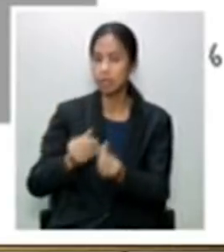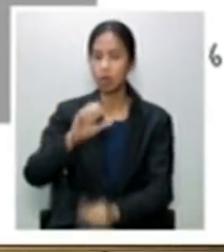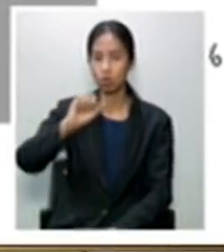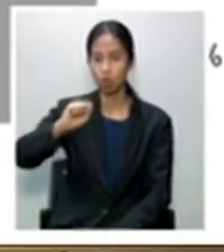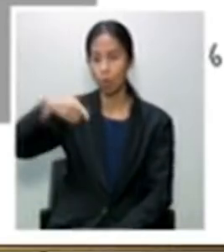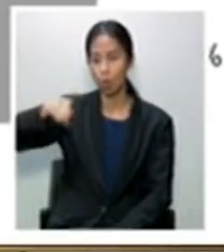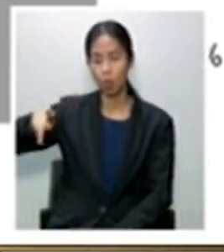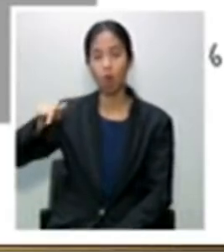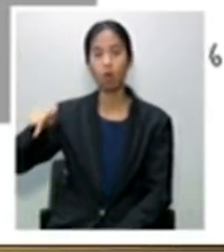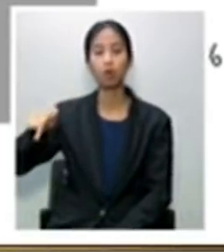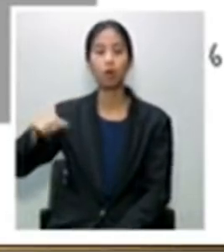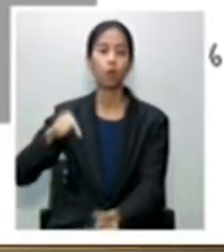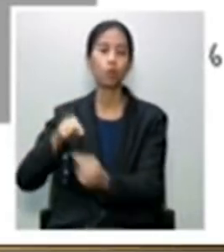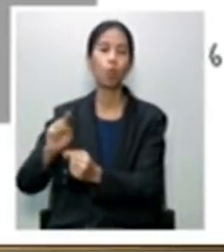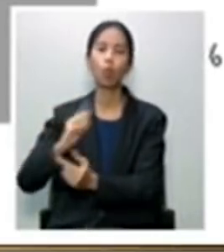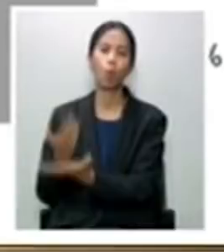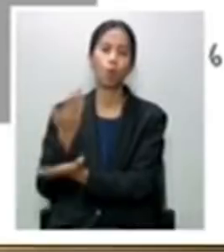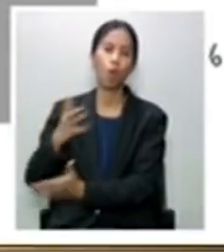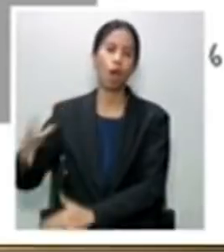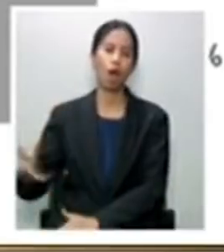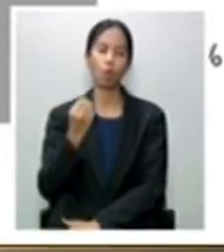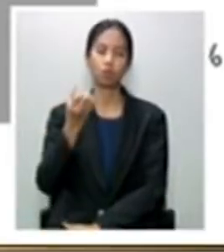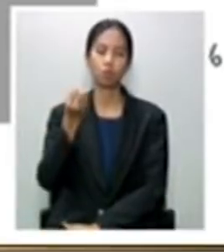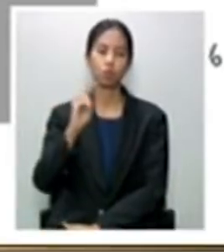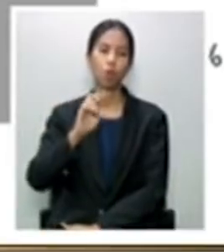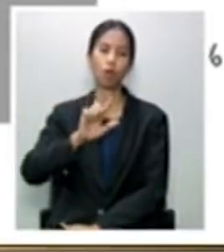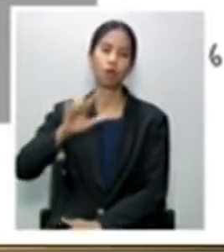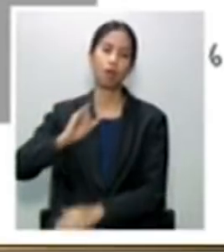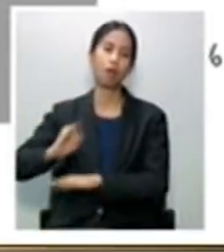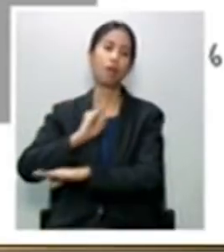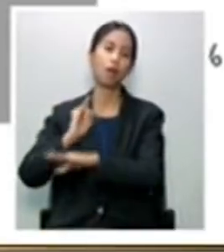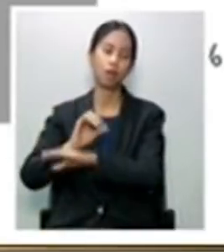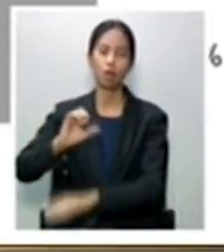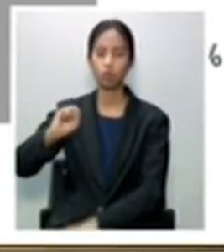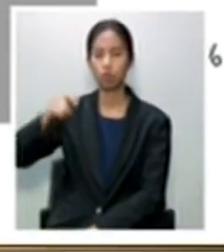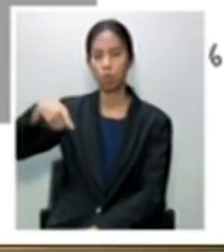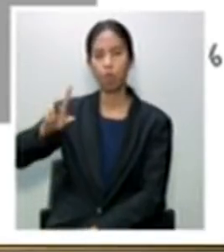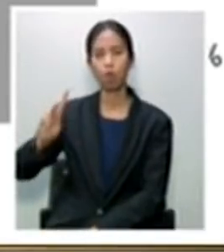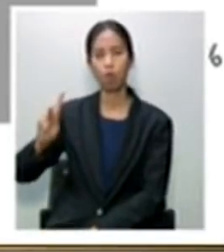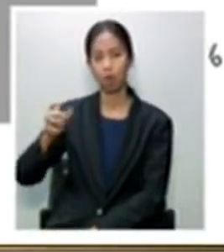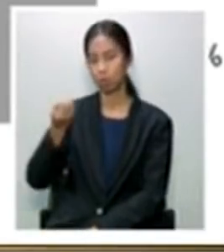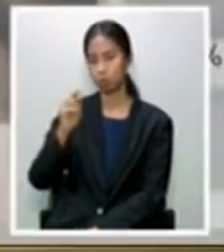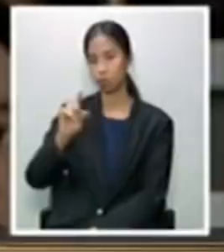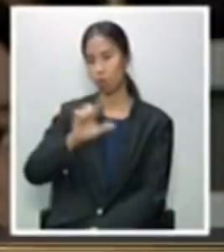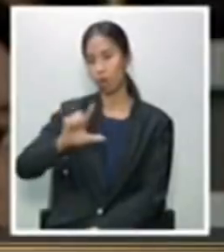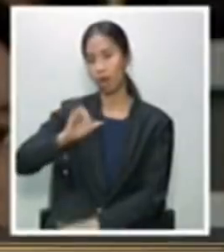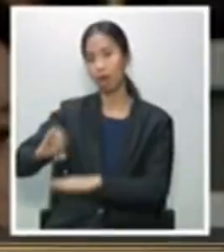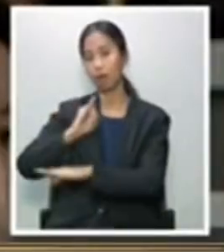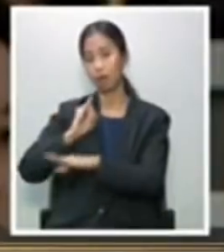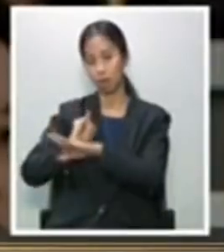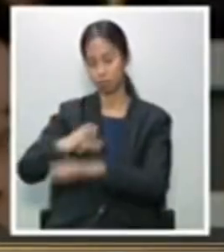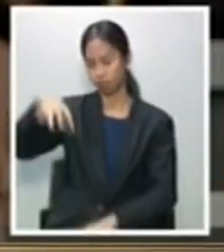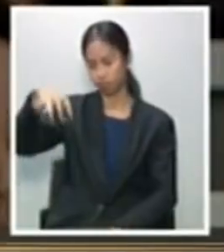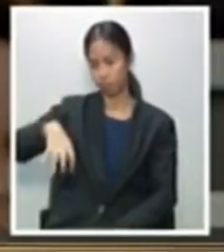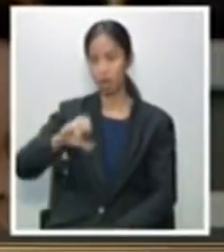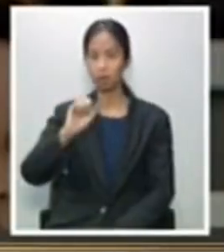ายทุนเอาไป12ล้านไร่อันนี้รองเลขาสปก.บอกกับผมเองว่า12ล้านไร่ของสปก.